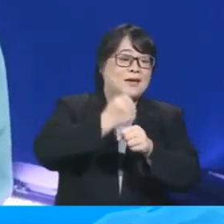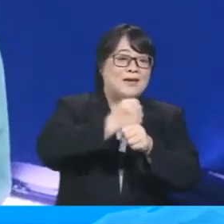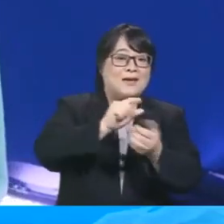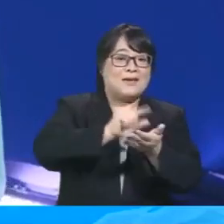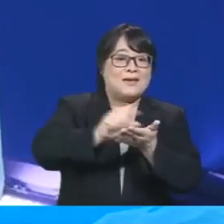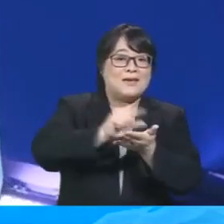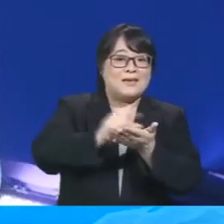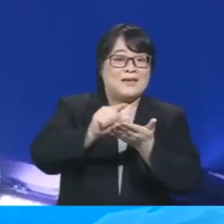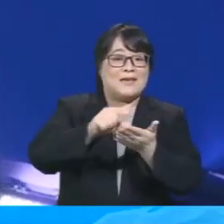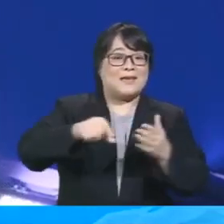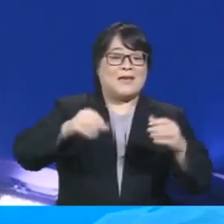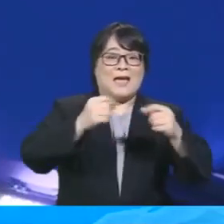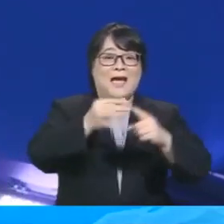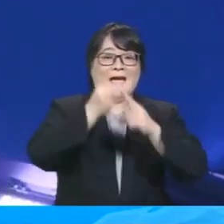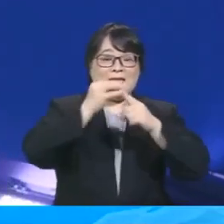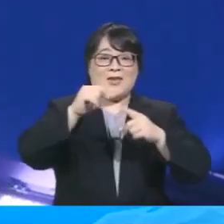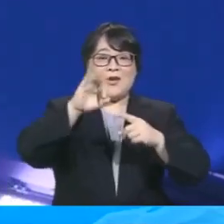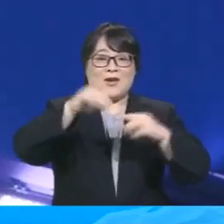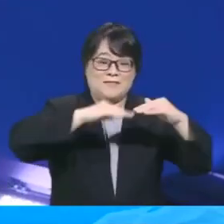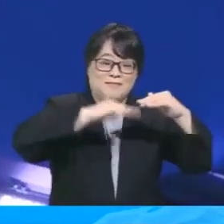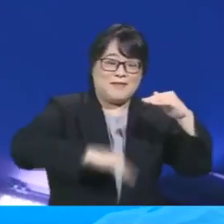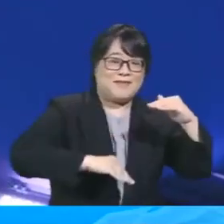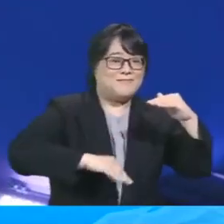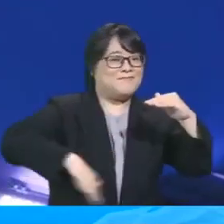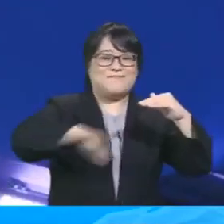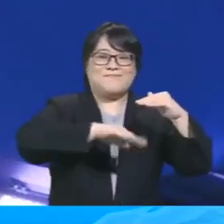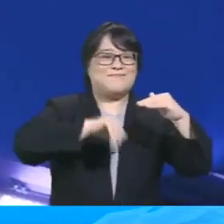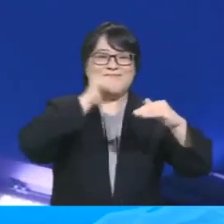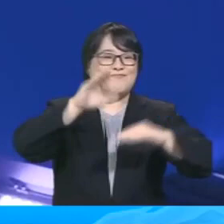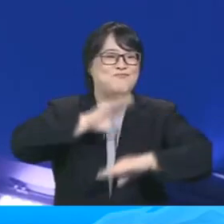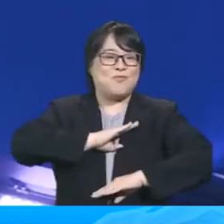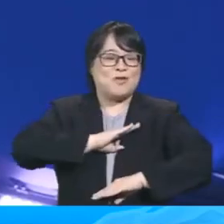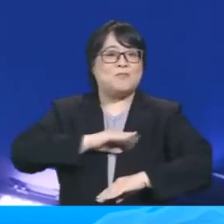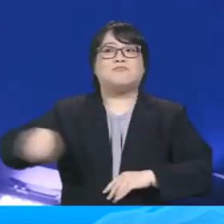di peringkat rendah dan menengah tidak memuaskan.